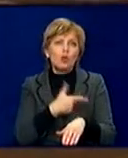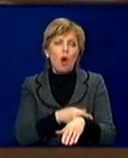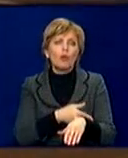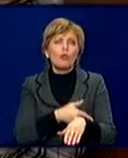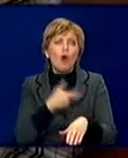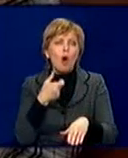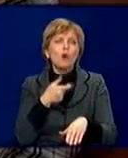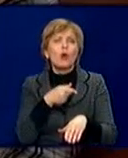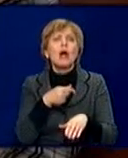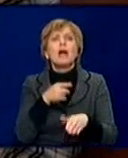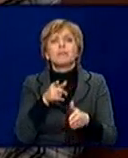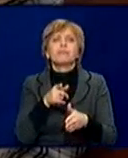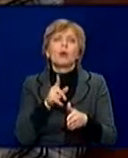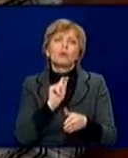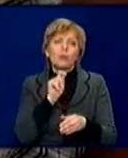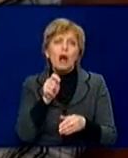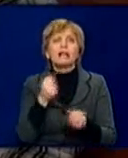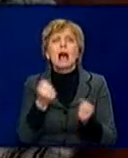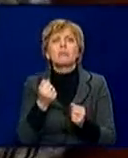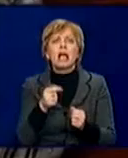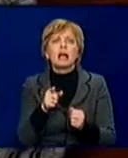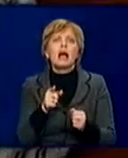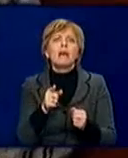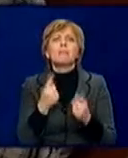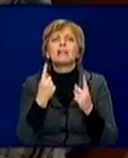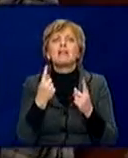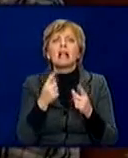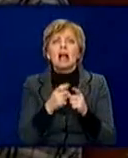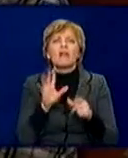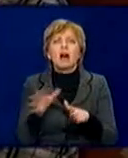Centra darbinieki lēš, ka pat laban privilēģiju karti varētu saņemt ap